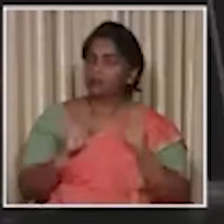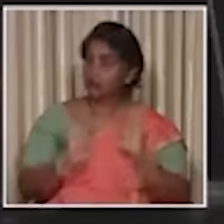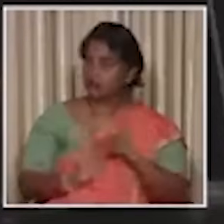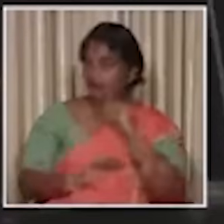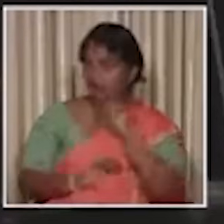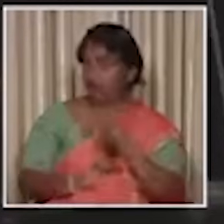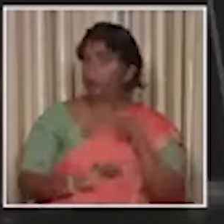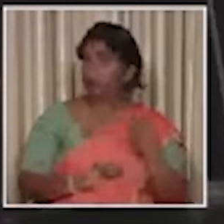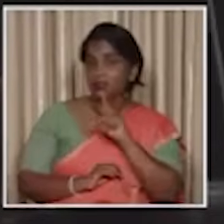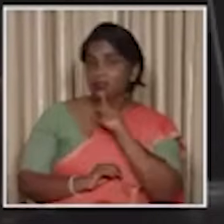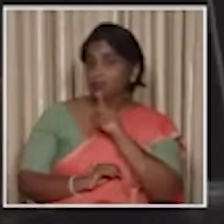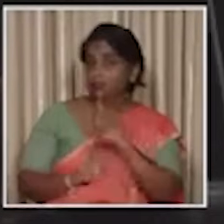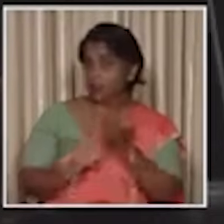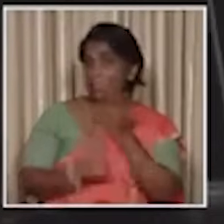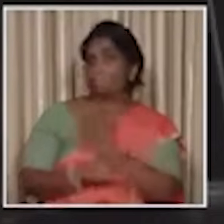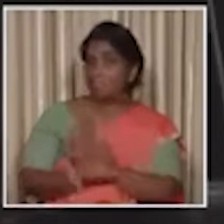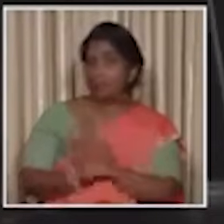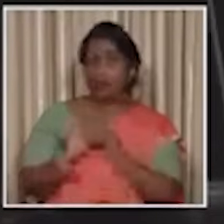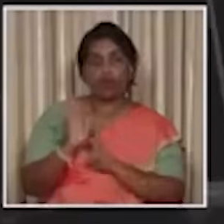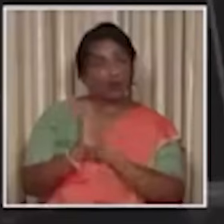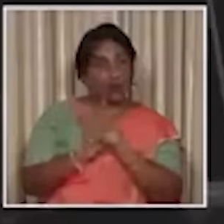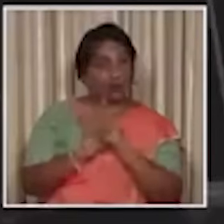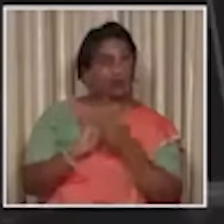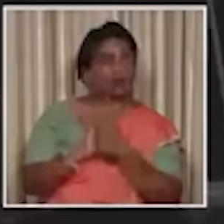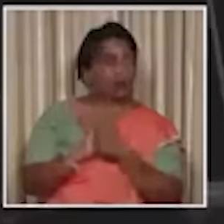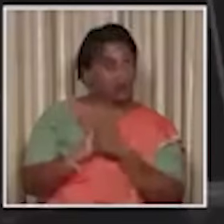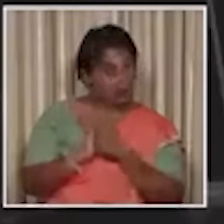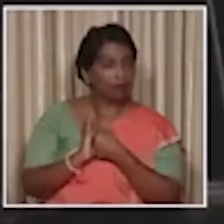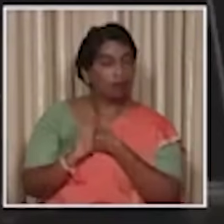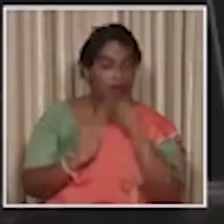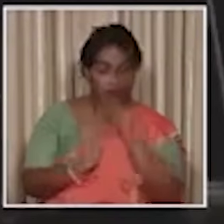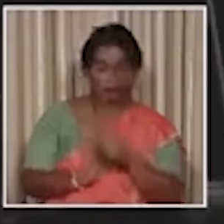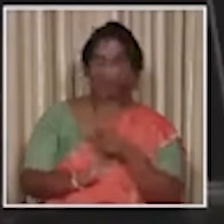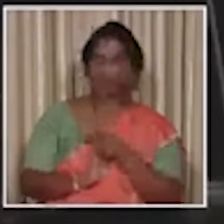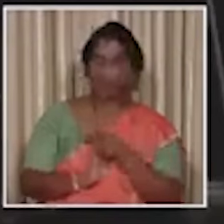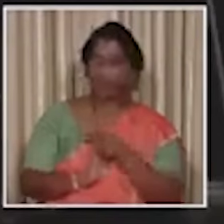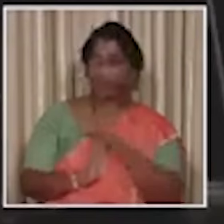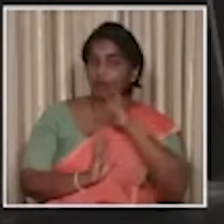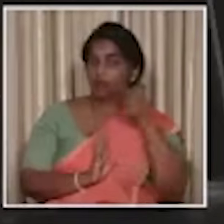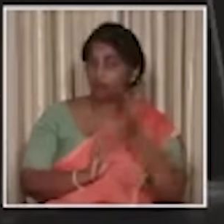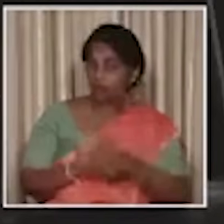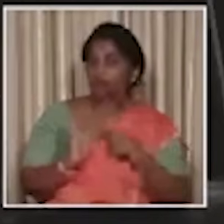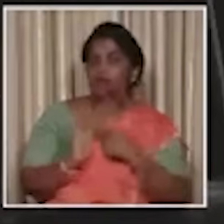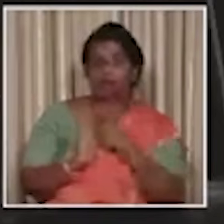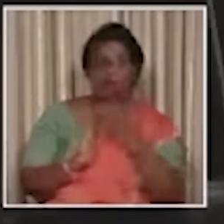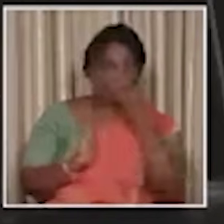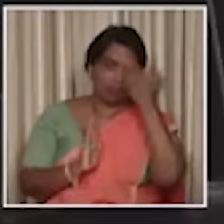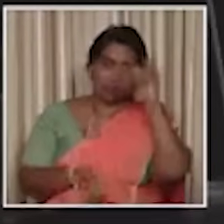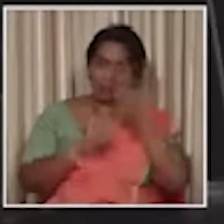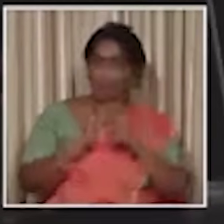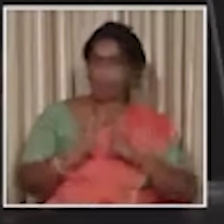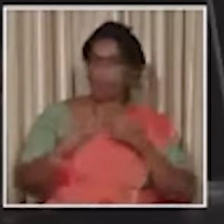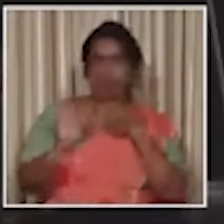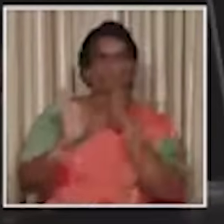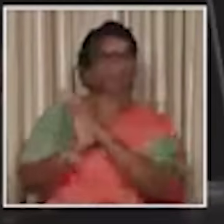தூக்கி எறிந்துவிட்டு கிழக்கும் வடக்கும் தமிழர்களுடைய வரலாற்று ரீதியான பாரம்பரியமான அவர்களுடைய வாழ்விடம், அந்த வாழ்விடத்தில்